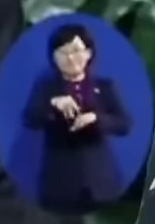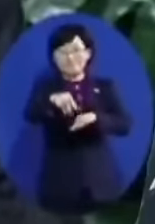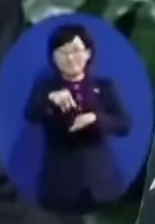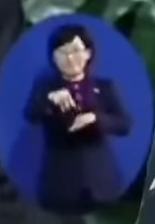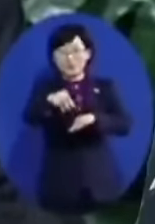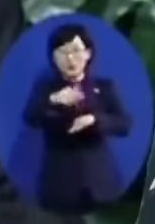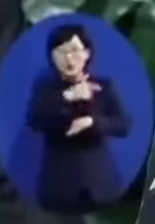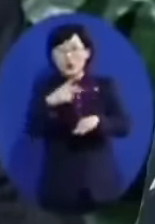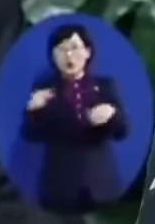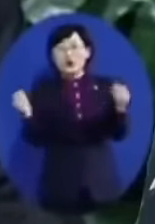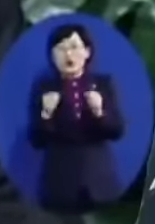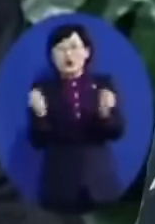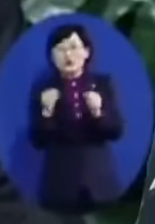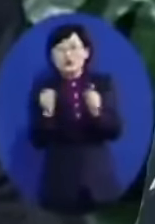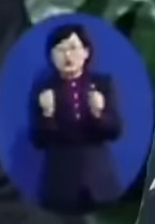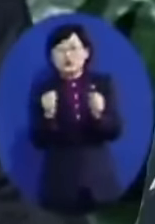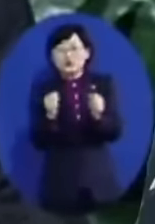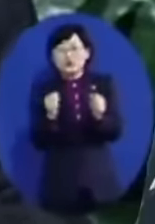요사이 추워서 걸을 수가 없어요.